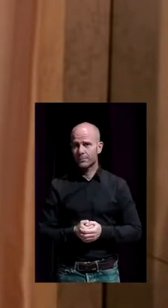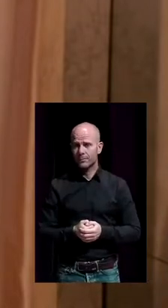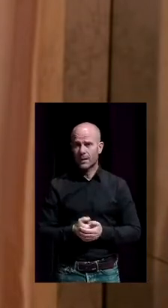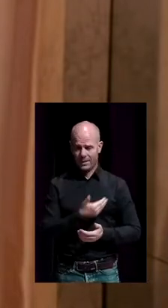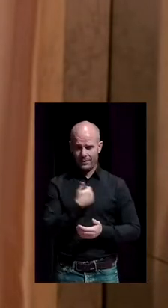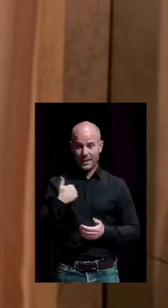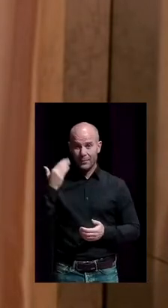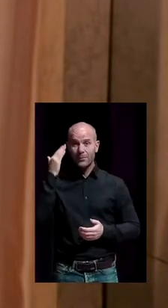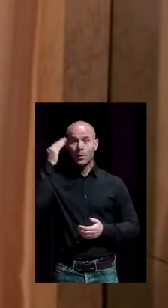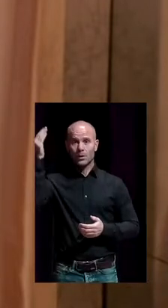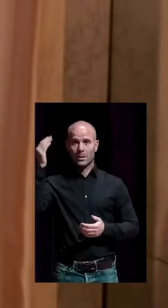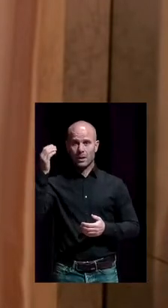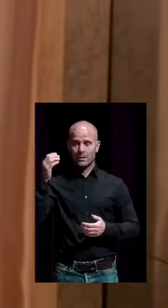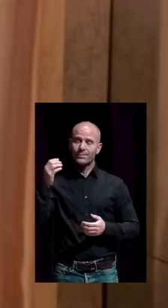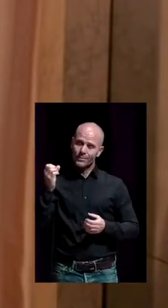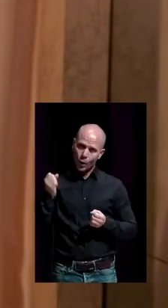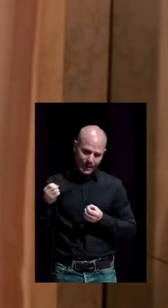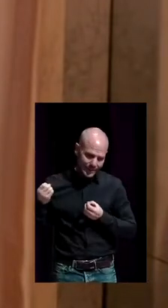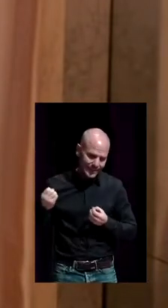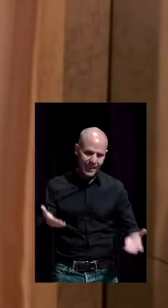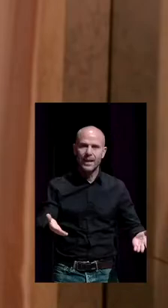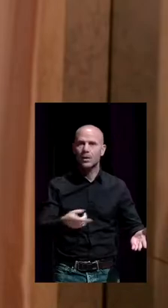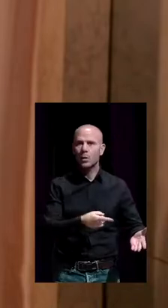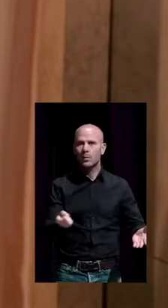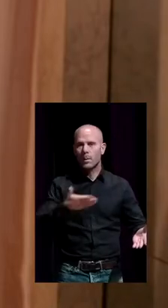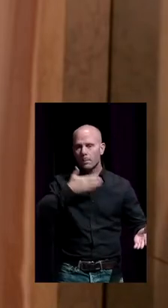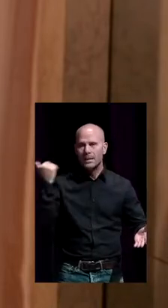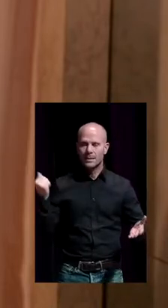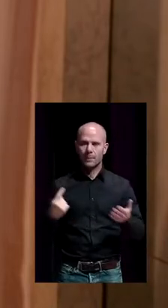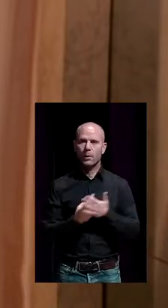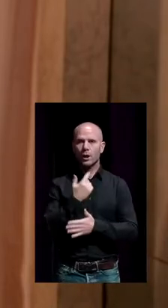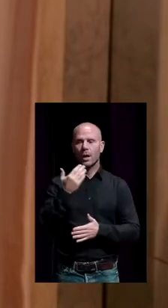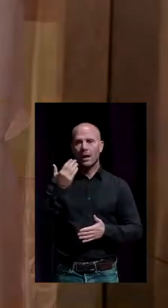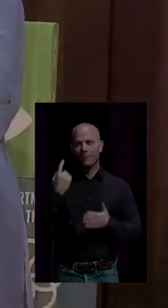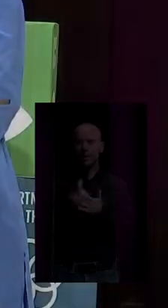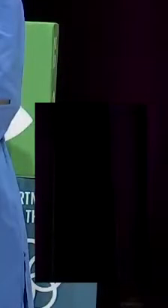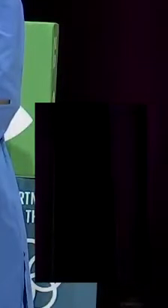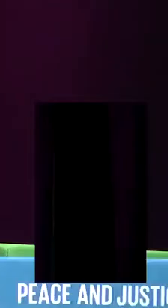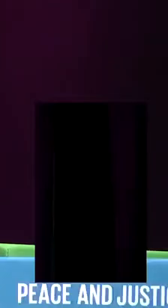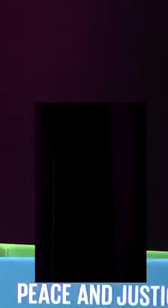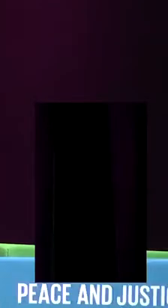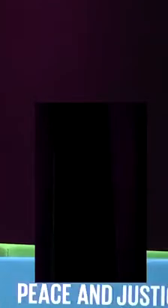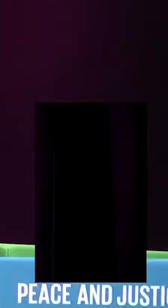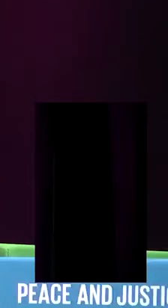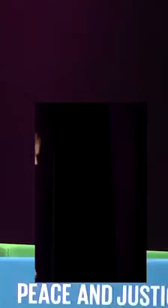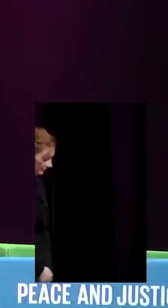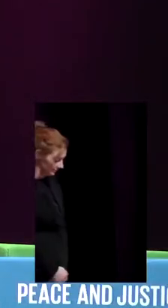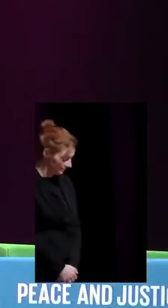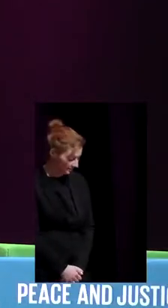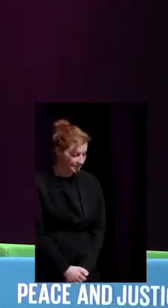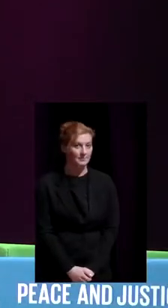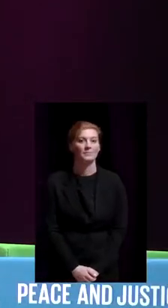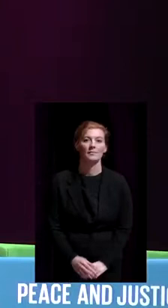är vuxna ge dem de bästa möjliga förutsättningarna. Ett stort